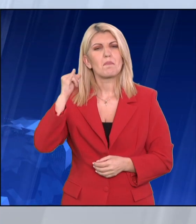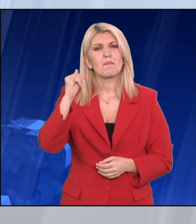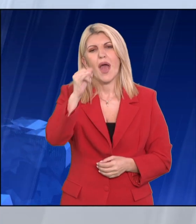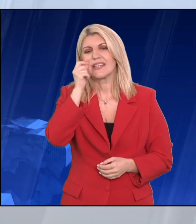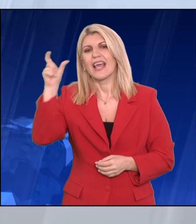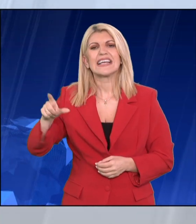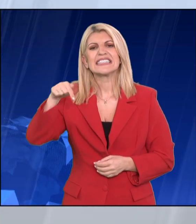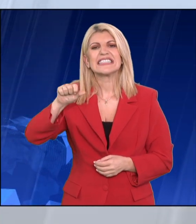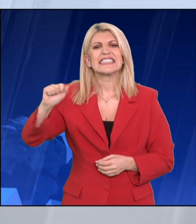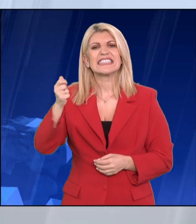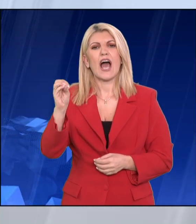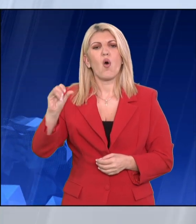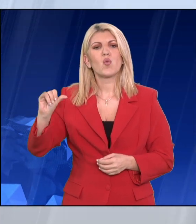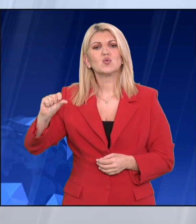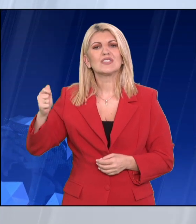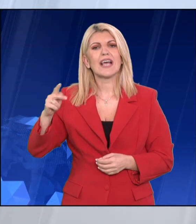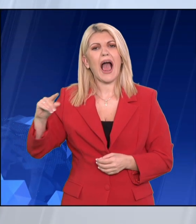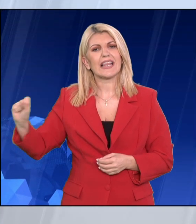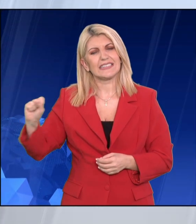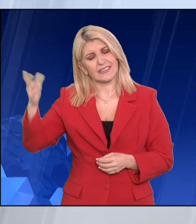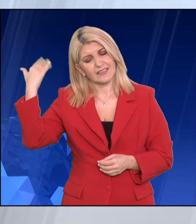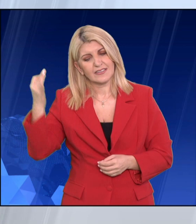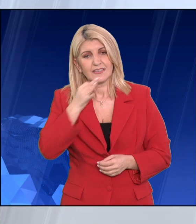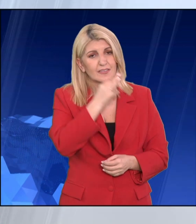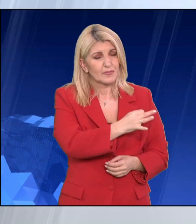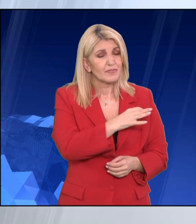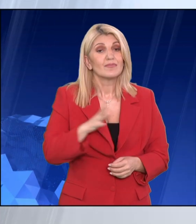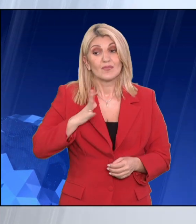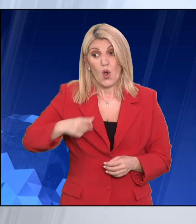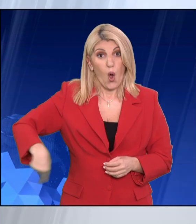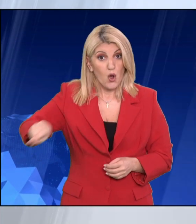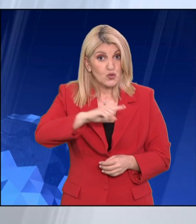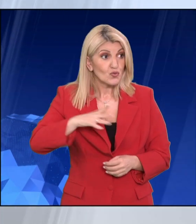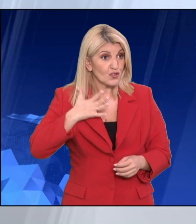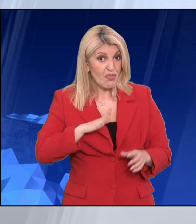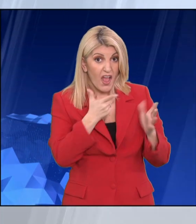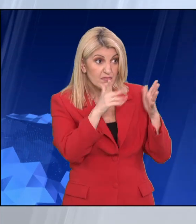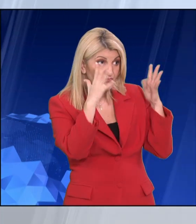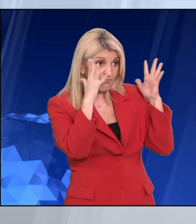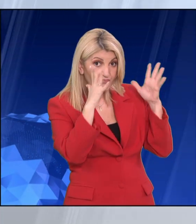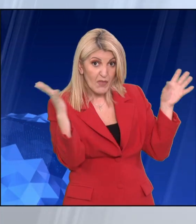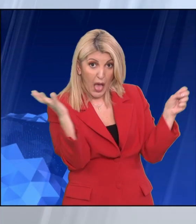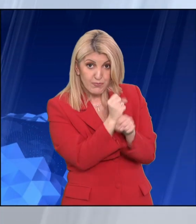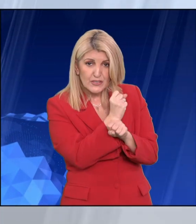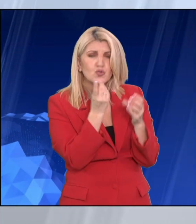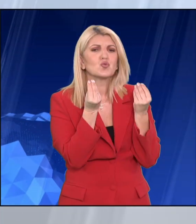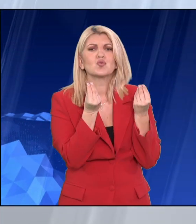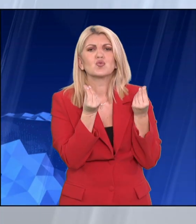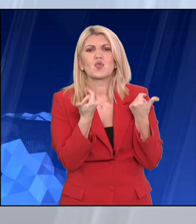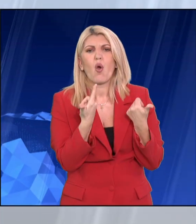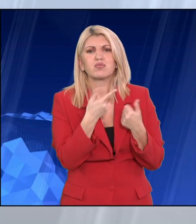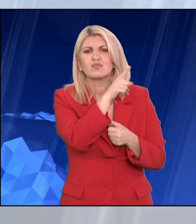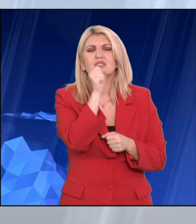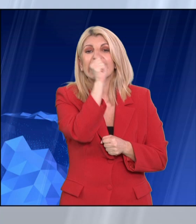στα 22 του συνεργάστηκαν στη νύχτα. Η μαγιά είναι να μπει στο σπίτι του κόσμου και το κλειδί είναι το τραγούδι του, είχε πει.